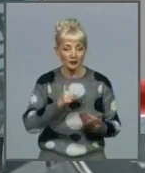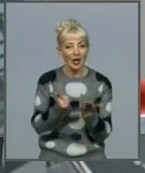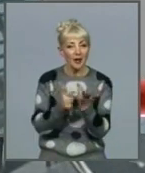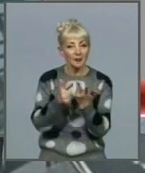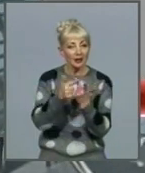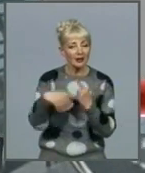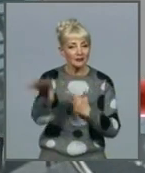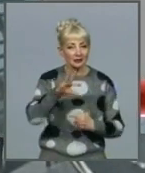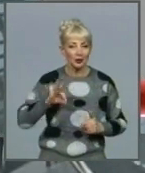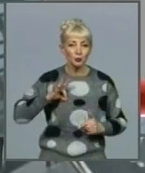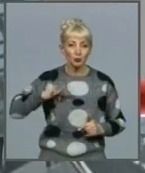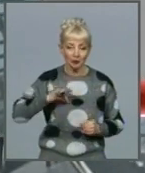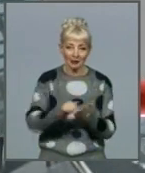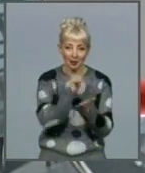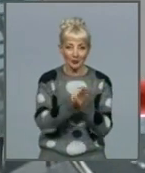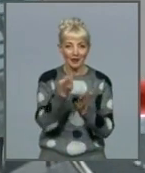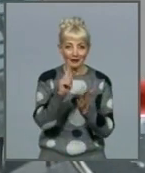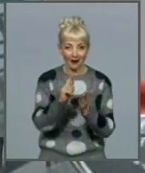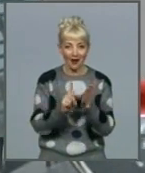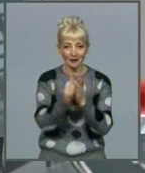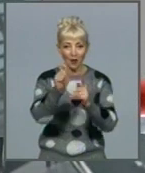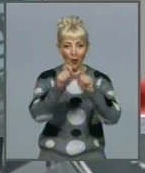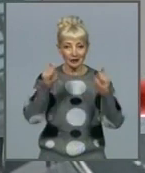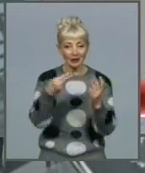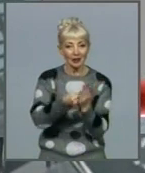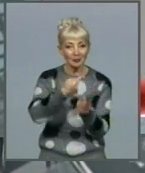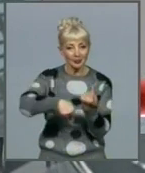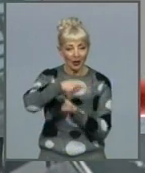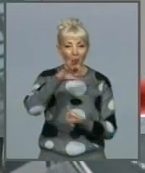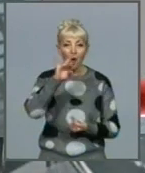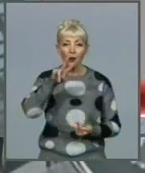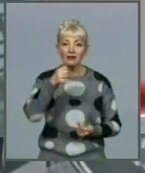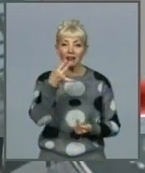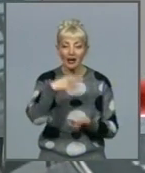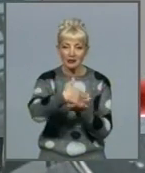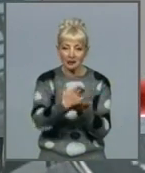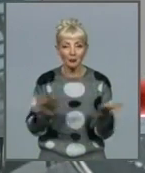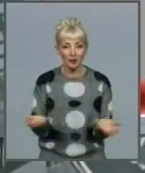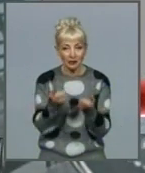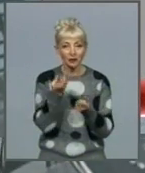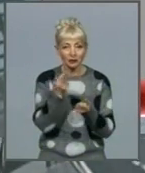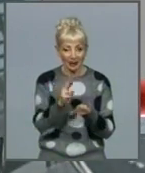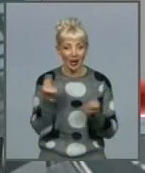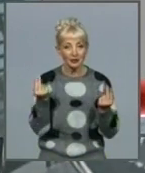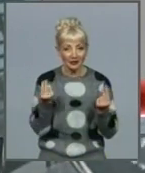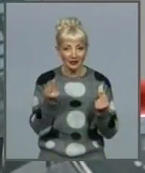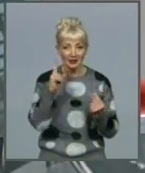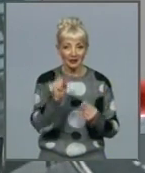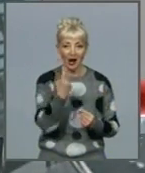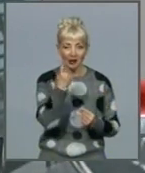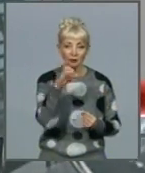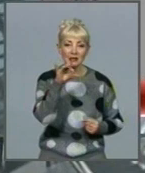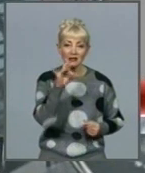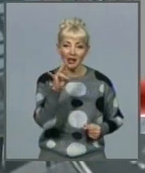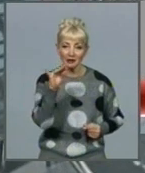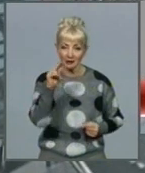документів для відкриття бізнесу, онлайн-сервіси та програми підтримки для підприємців на одній сторінці. Довідник підприємця